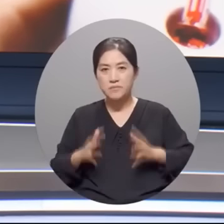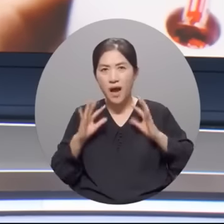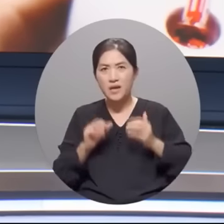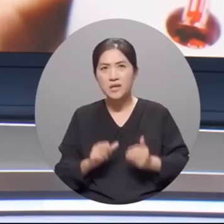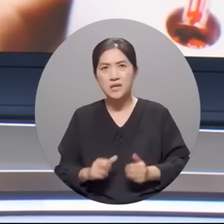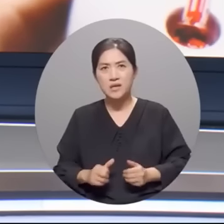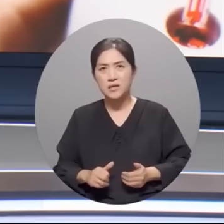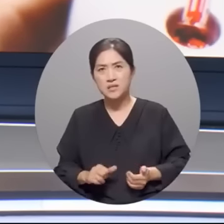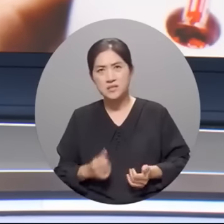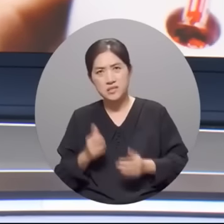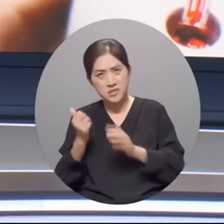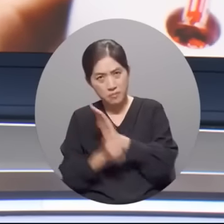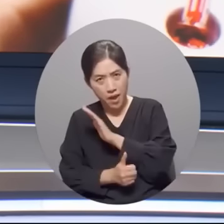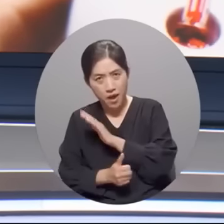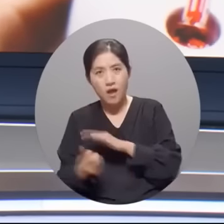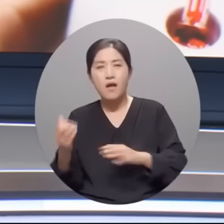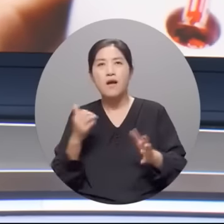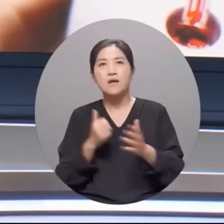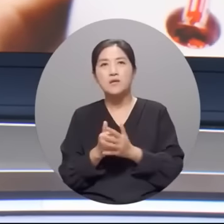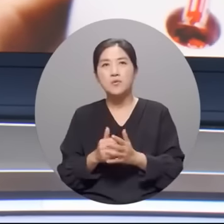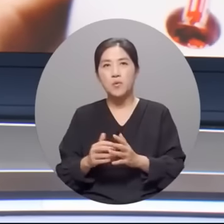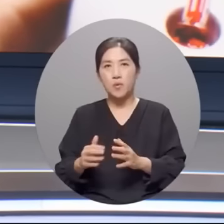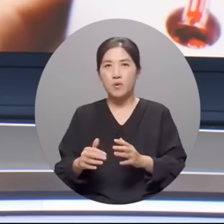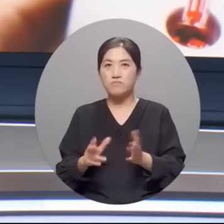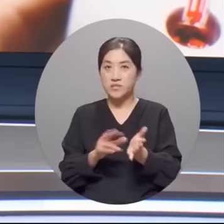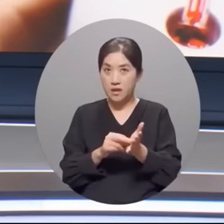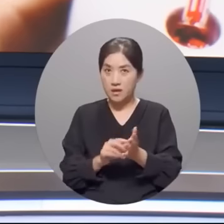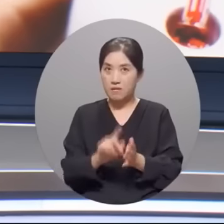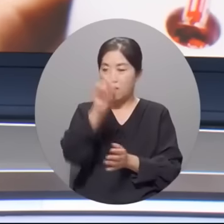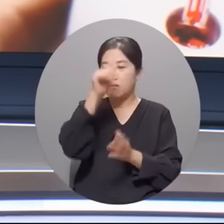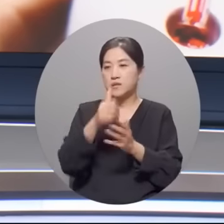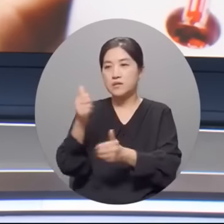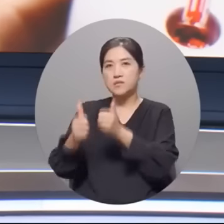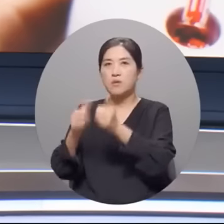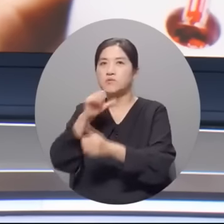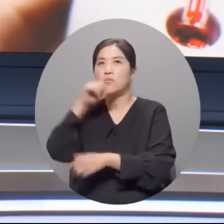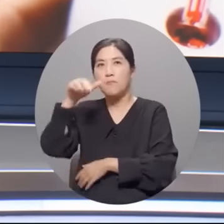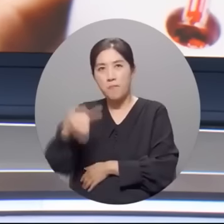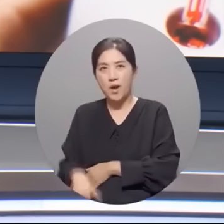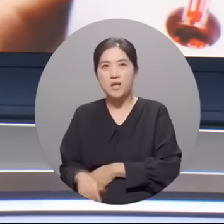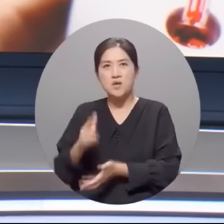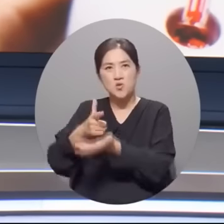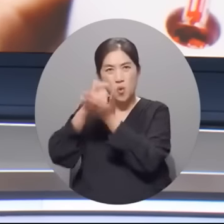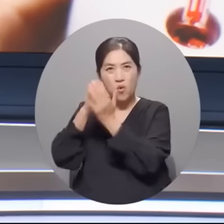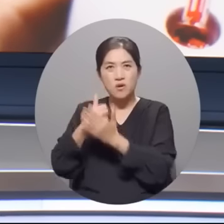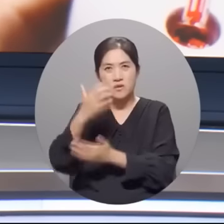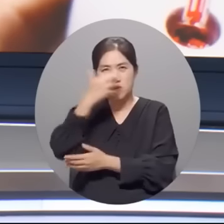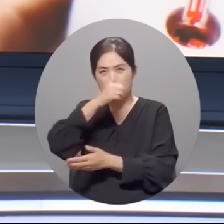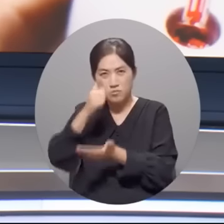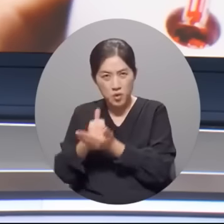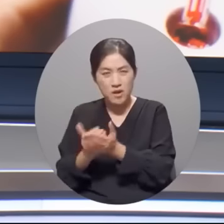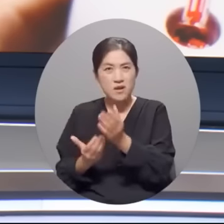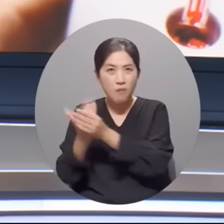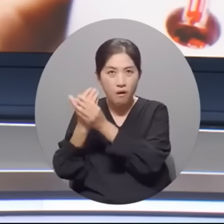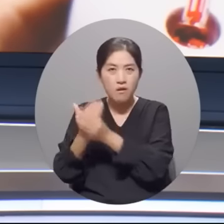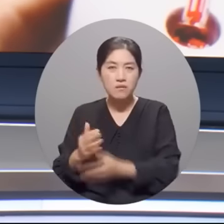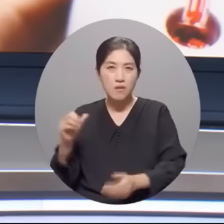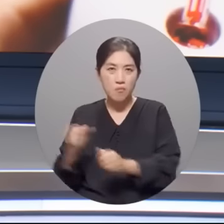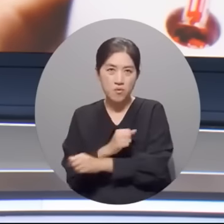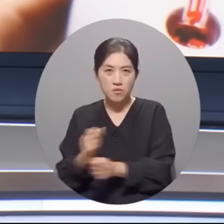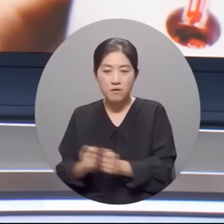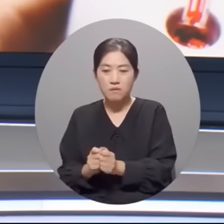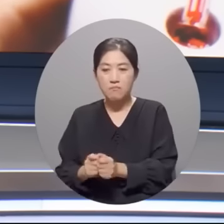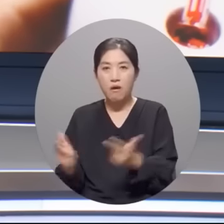높이고 아동의 시험 성적은 떨어뜨립니다. 총기 사고, 성범죄, 폭력 사건의 증가도 이 폭염과